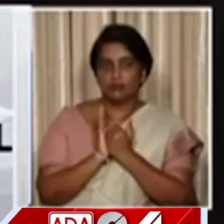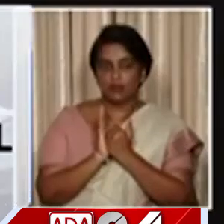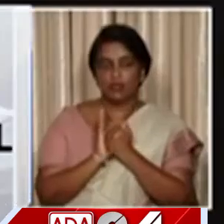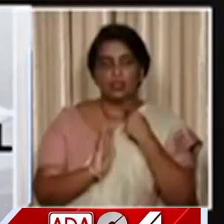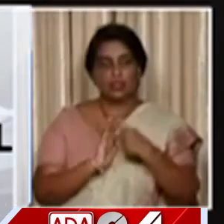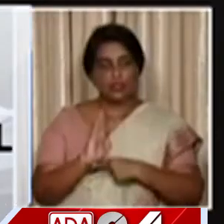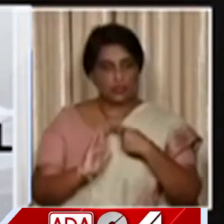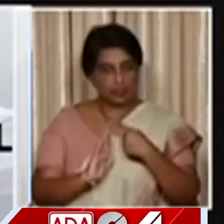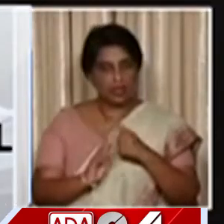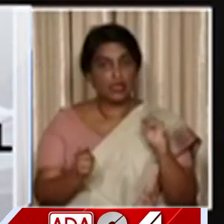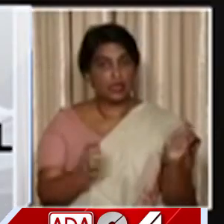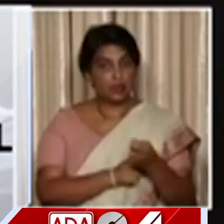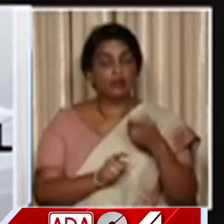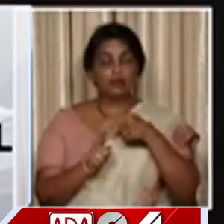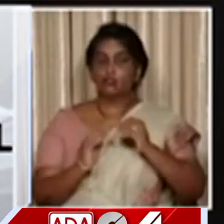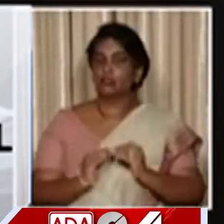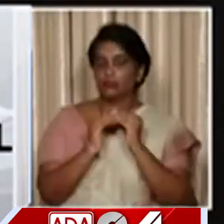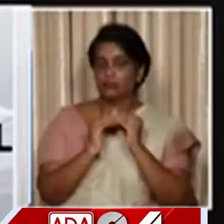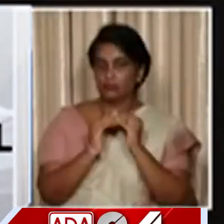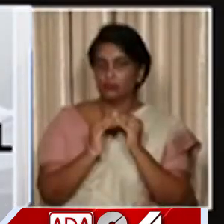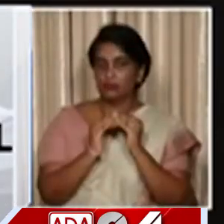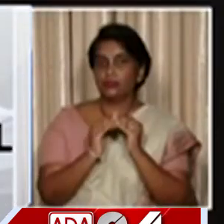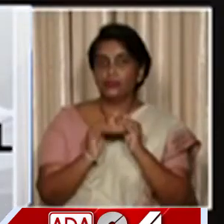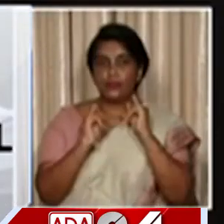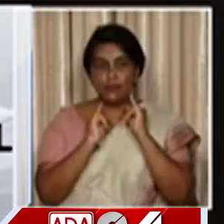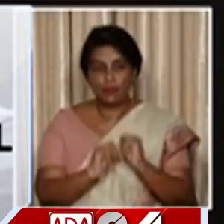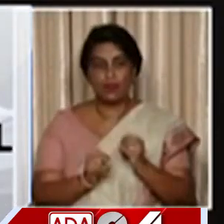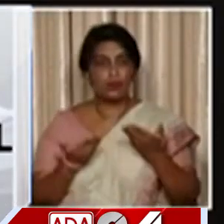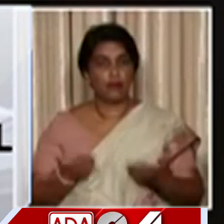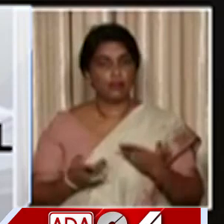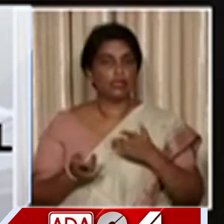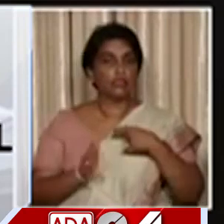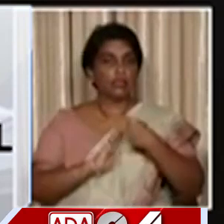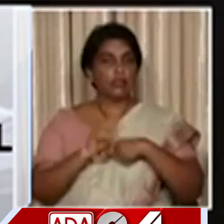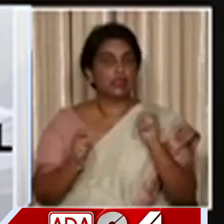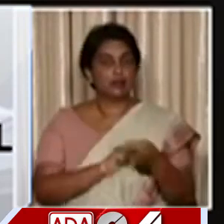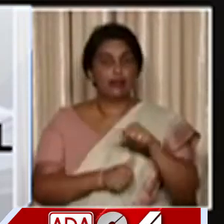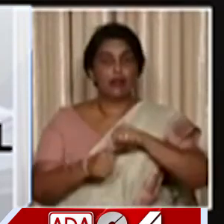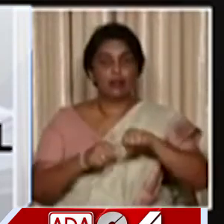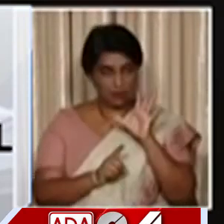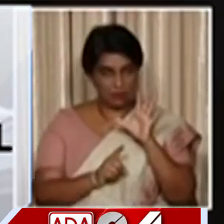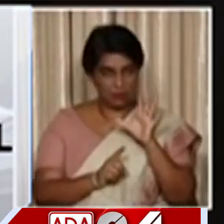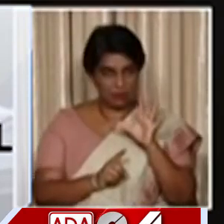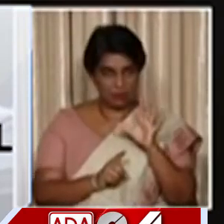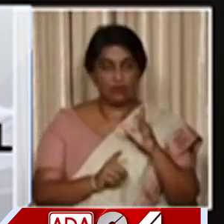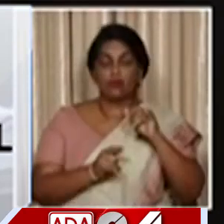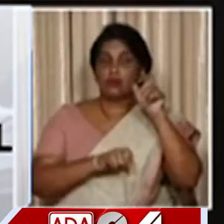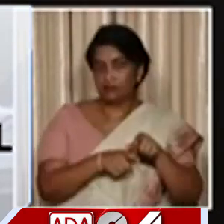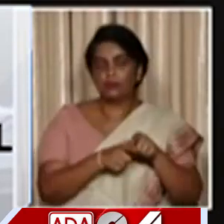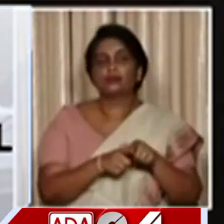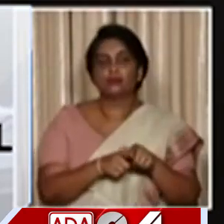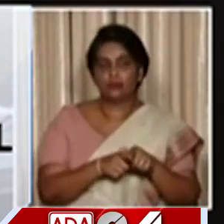ශ්‍රී ලංකාවේ ක්‍රිකට් ක්‍රීඩාවේ උන්නතිය සඳහා දූෂිත වර්තමාන ශ්‍රී ලංකා ක්‍රිකට් ආයතනයේ සභාපති ඇතුළු නිලධාරී